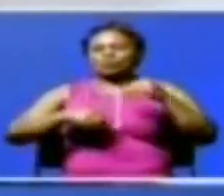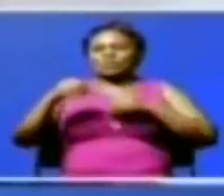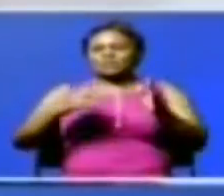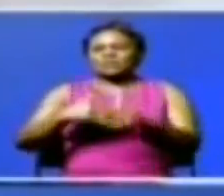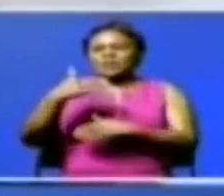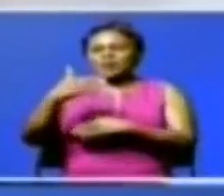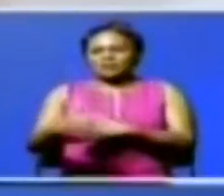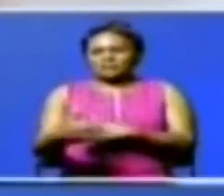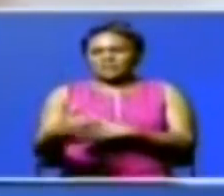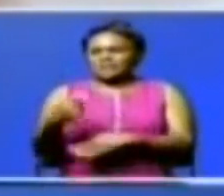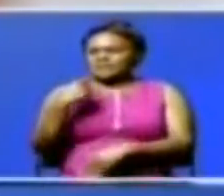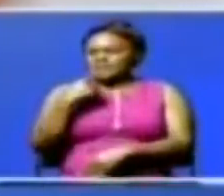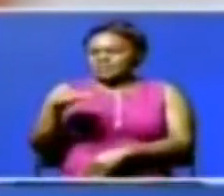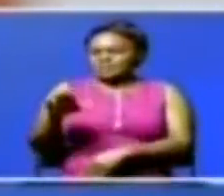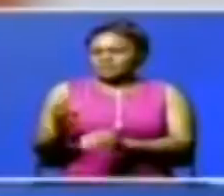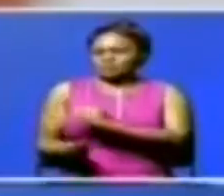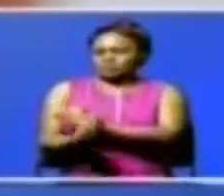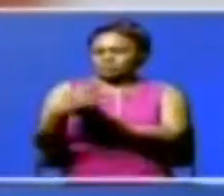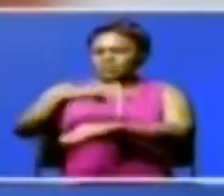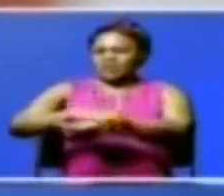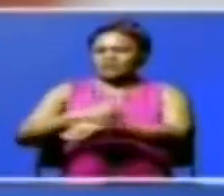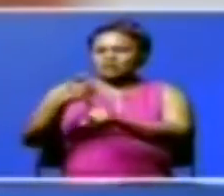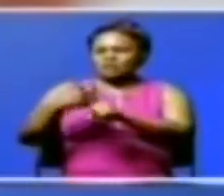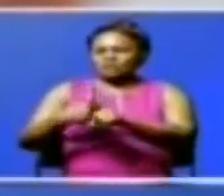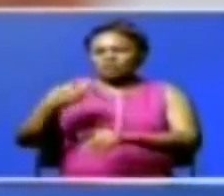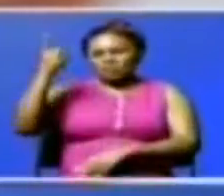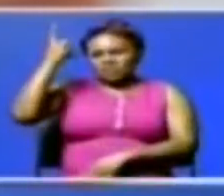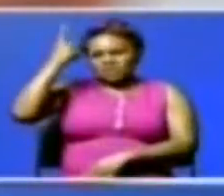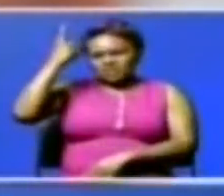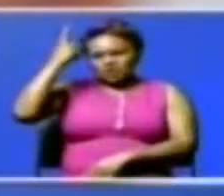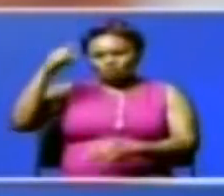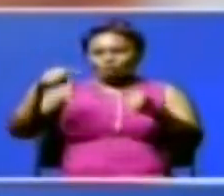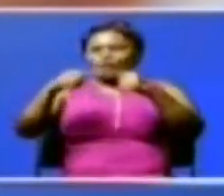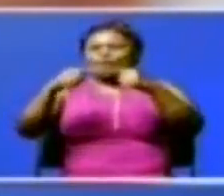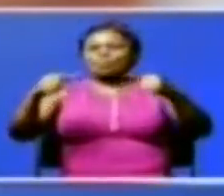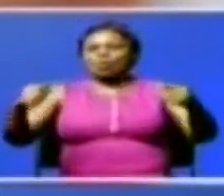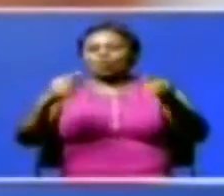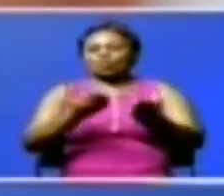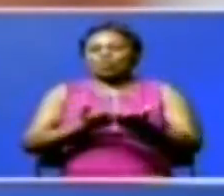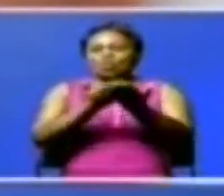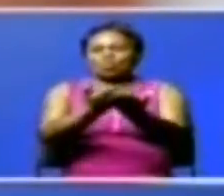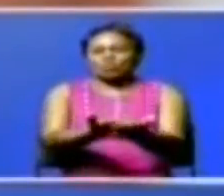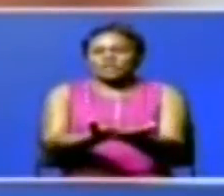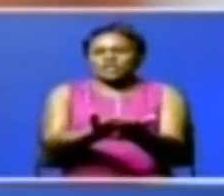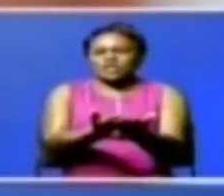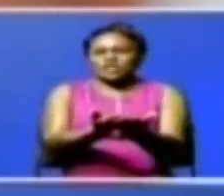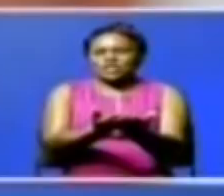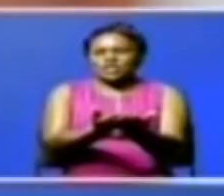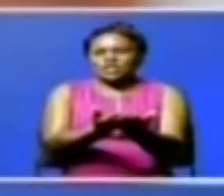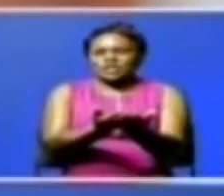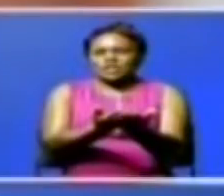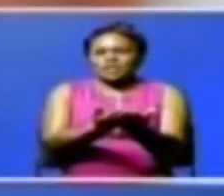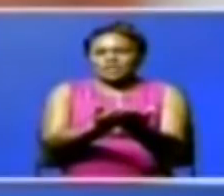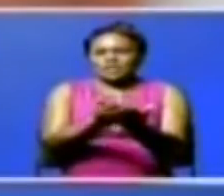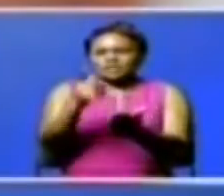baada ya madai kuibuka kuwa alikula hongo ya shilingi milioni 200 kwenye rufaa iliyowasilishwa na mgombeaji wa kiti hicho kwa tiketi ya chama